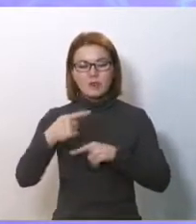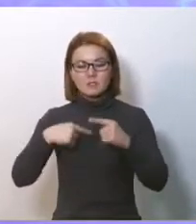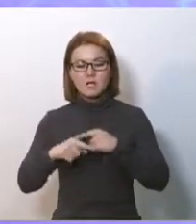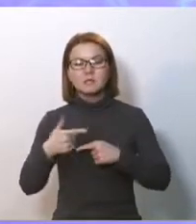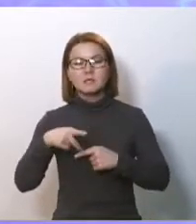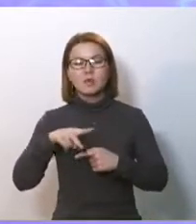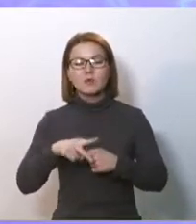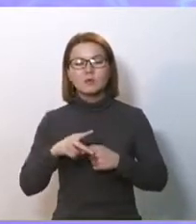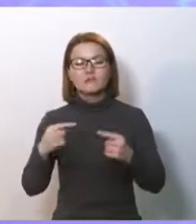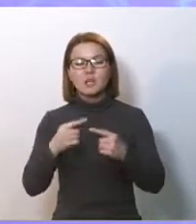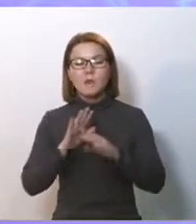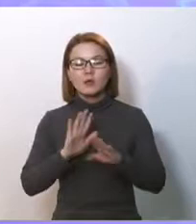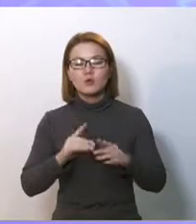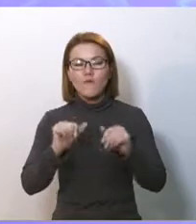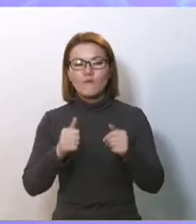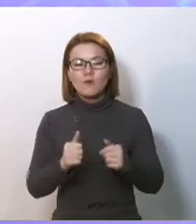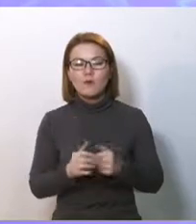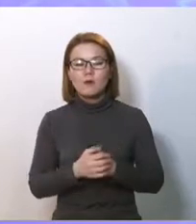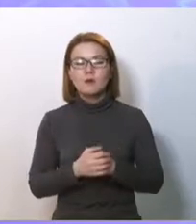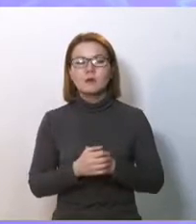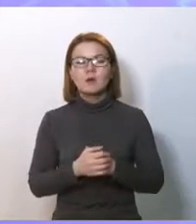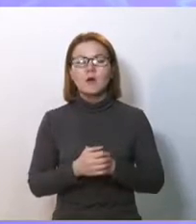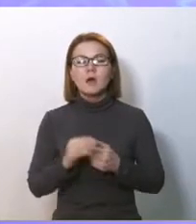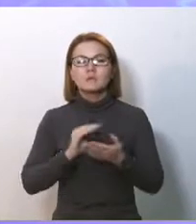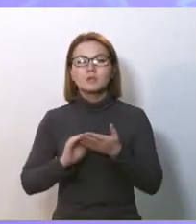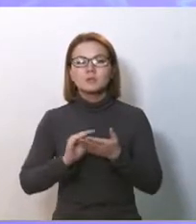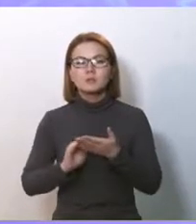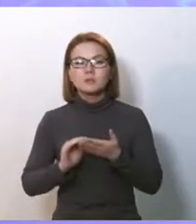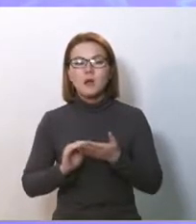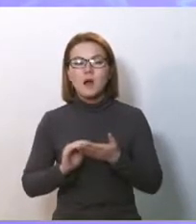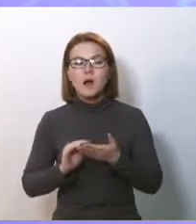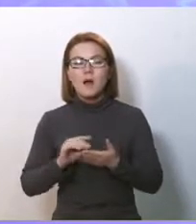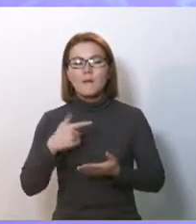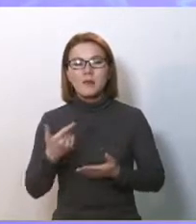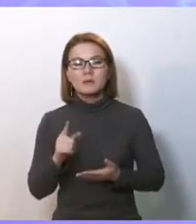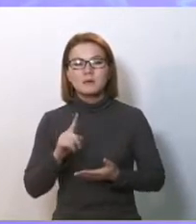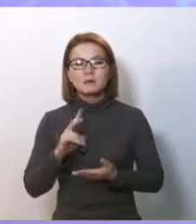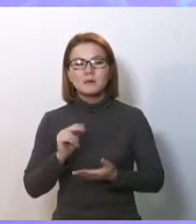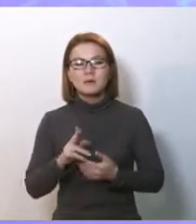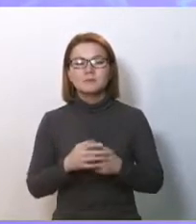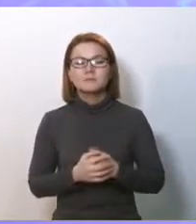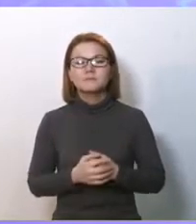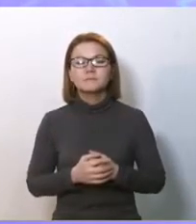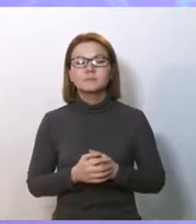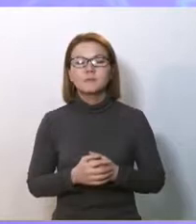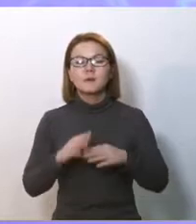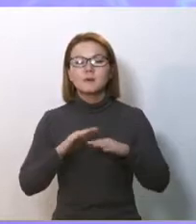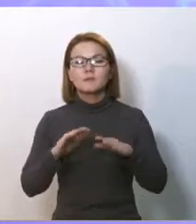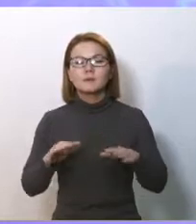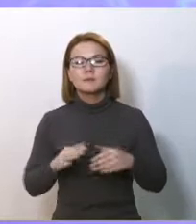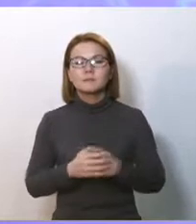глаголах неопределенной формы пишется мягкий знак.